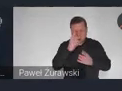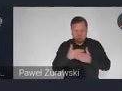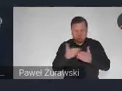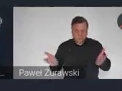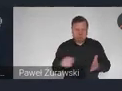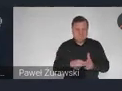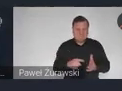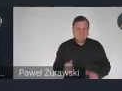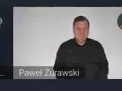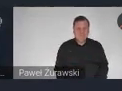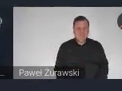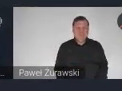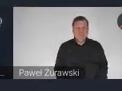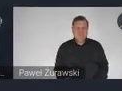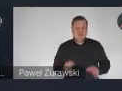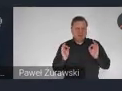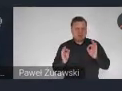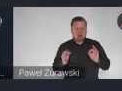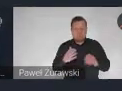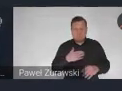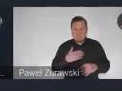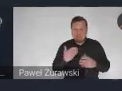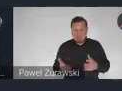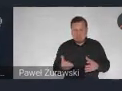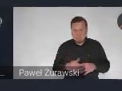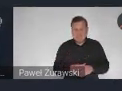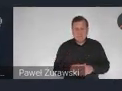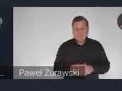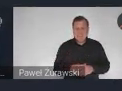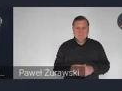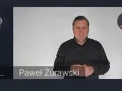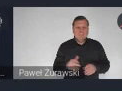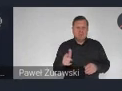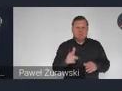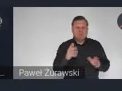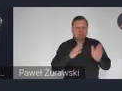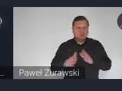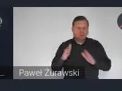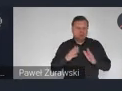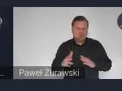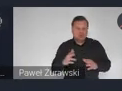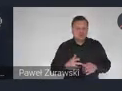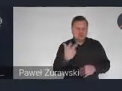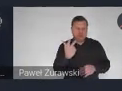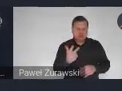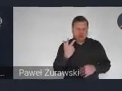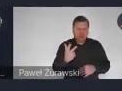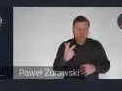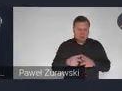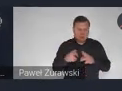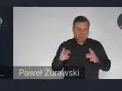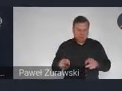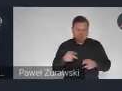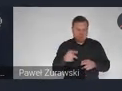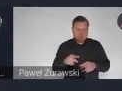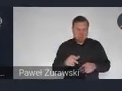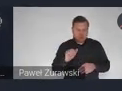mamy W tej chwili właściwie przygotowaną trzecią edycję tego tego